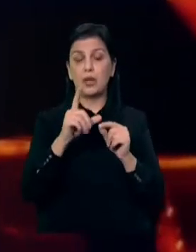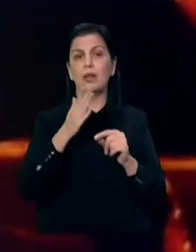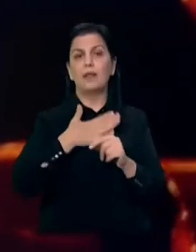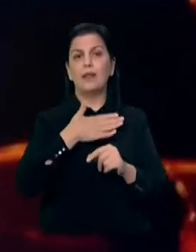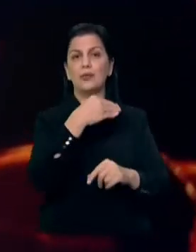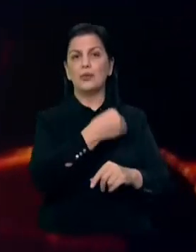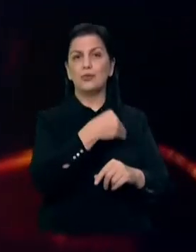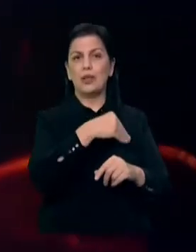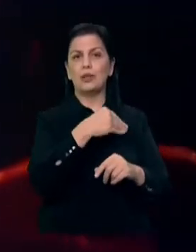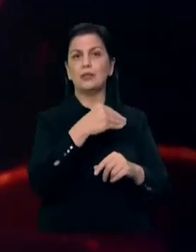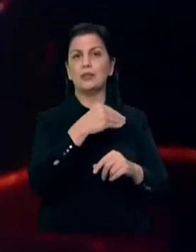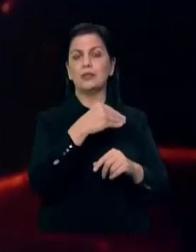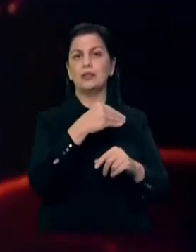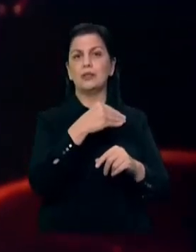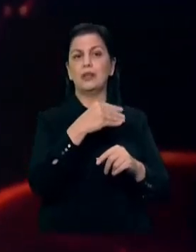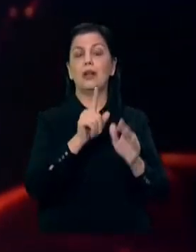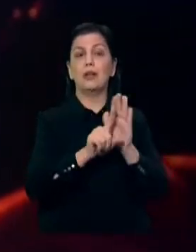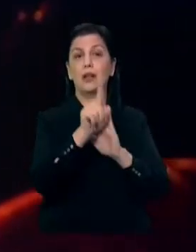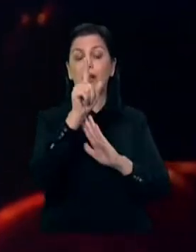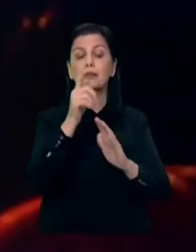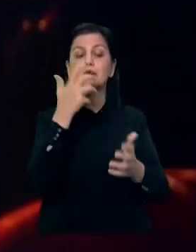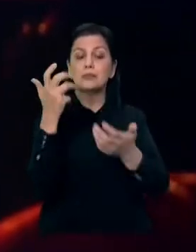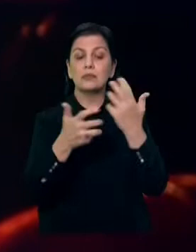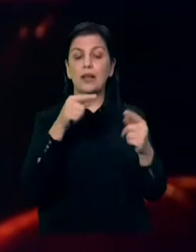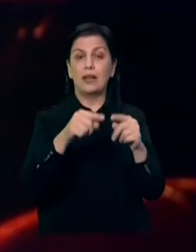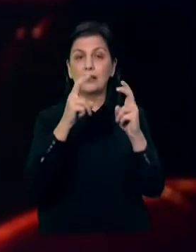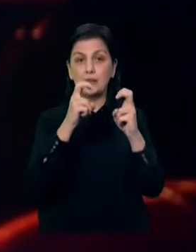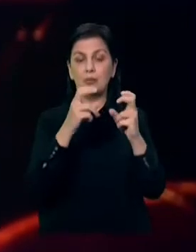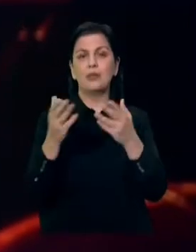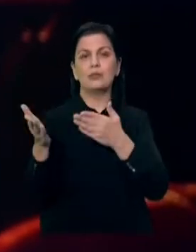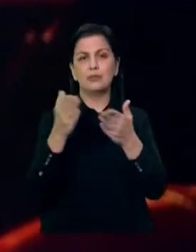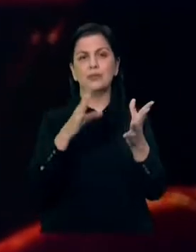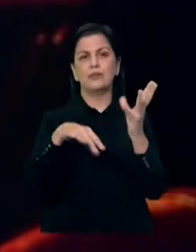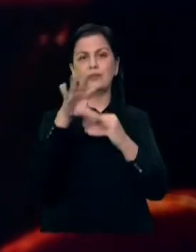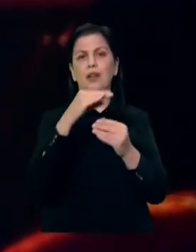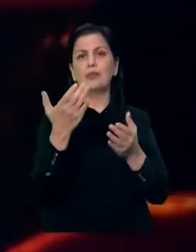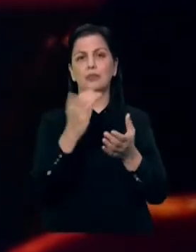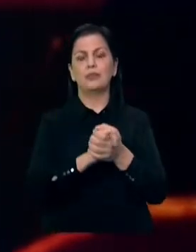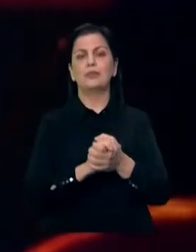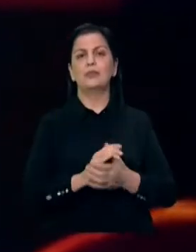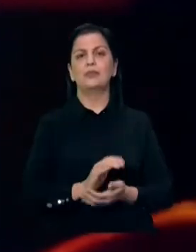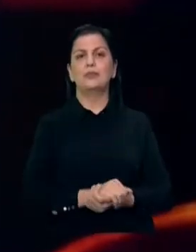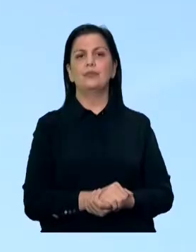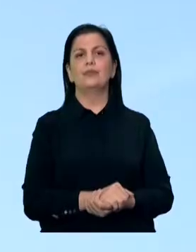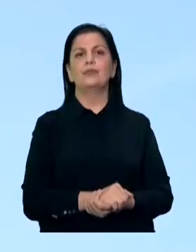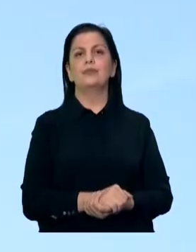çalışıb, həmçinin dünya təcrübəsini də sizinlə bölüşəcək. Odur ki, sıradakı reportajımızı mütləq izləyin.